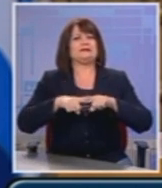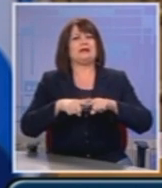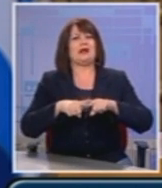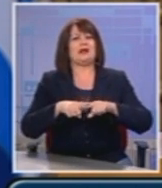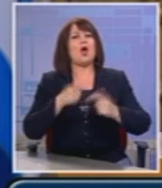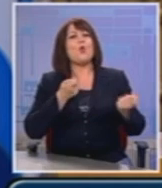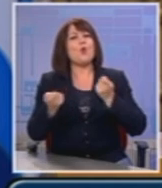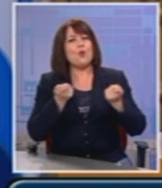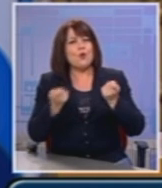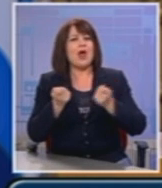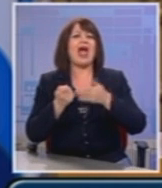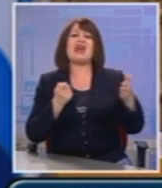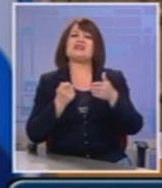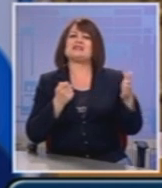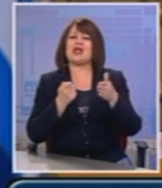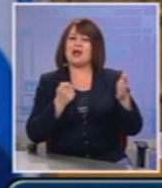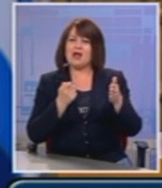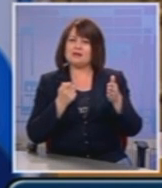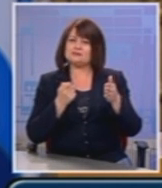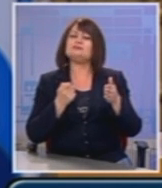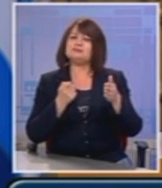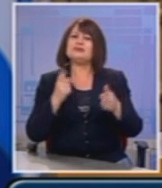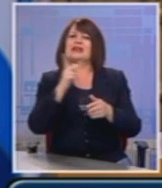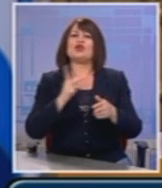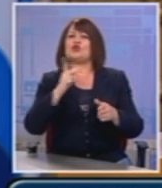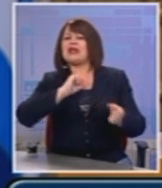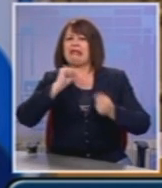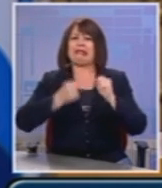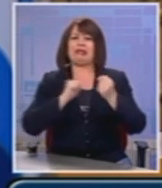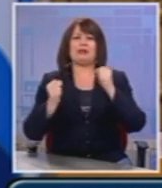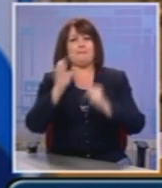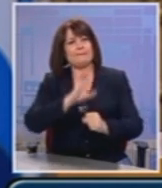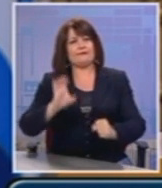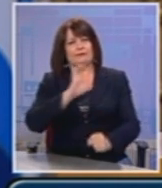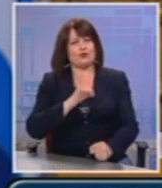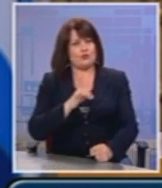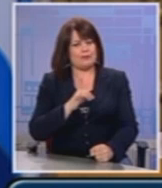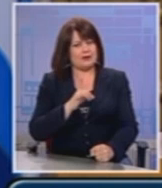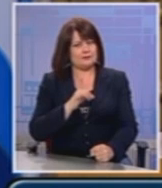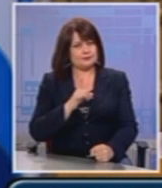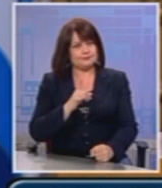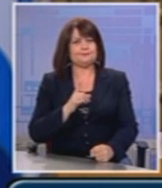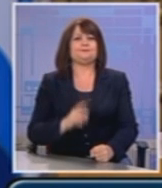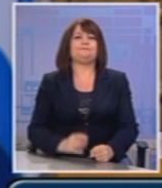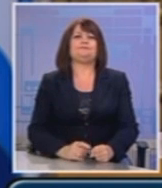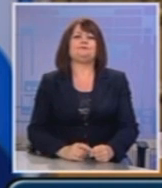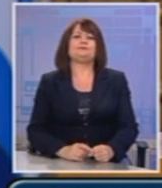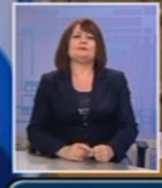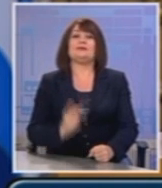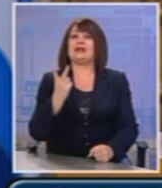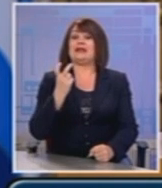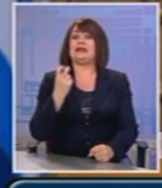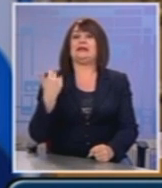οργανώθηκε από την αριστερά αλλά και από τα κοινωνικά κινήματα της ευρώπης από τις